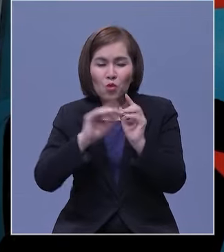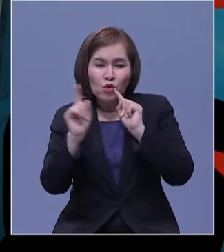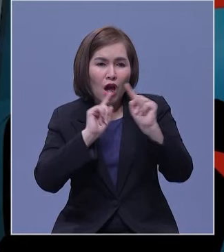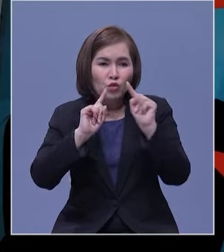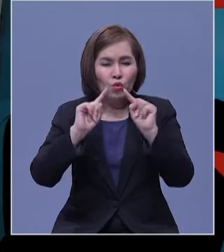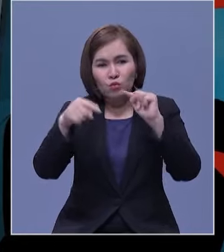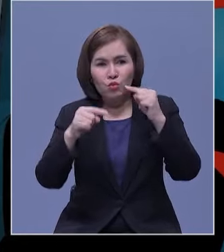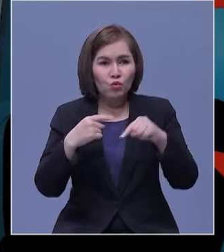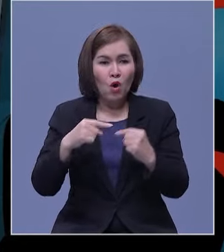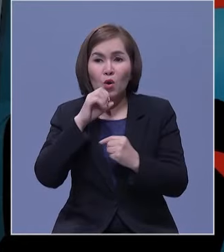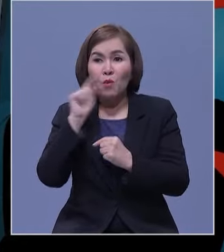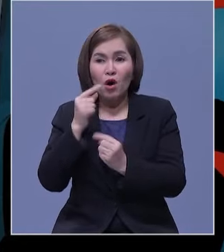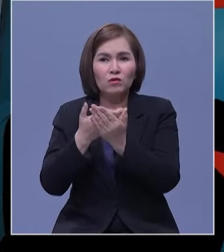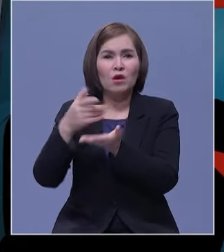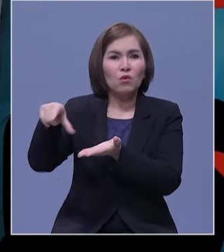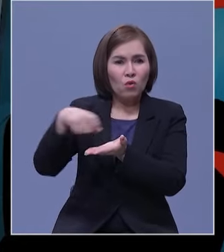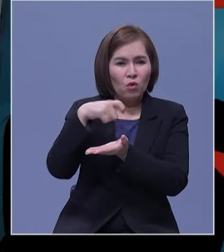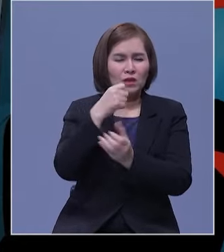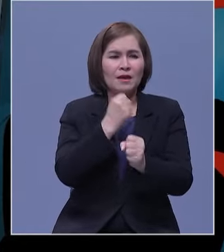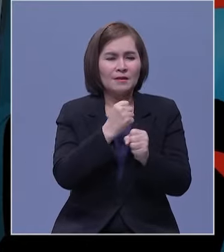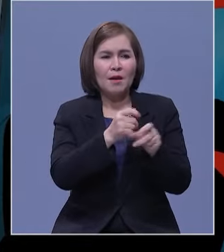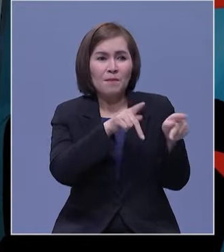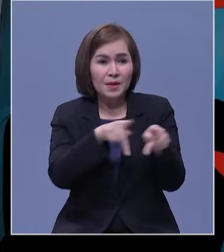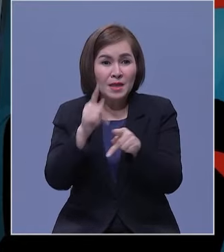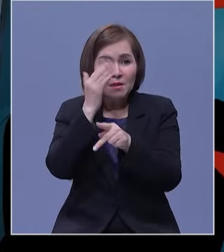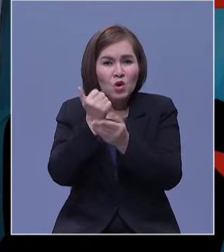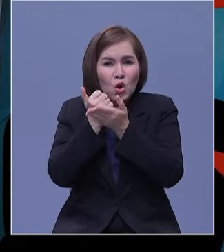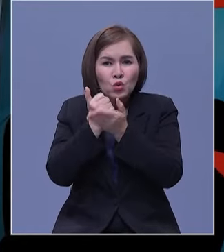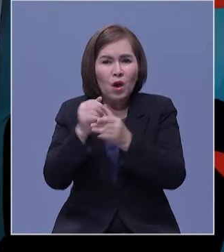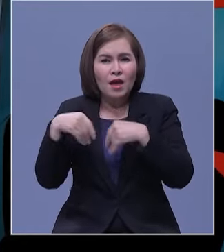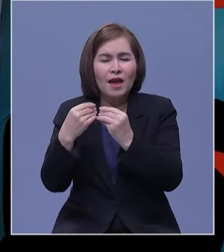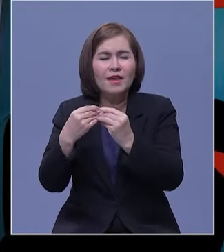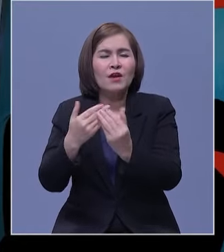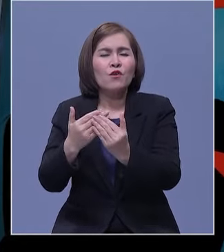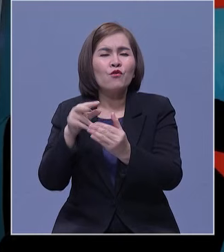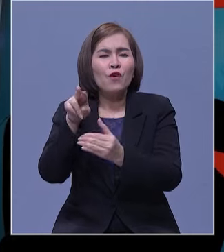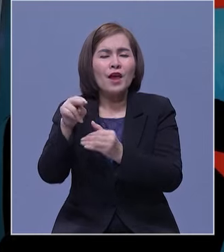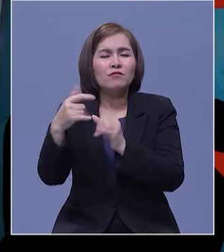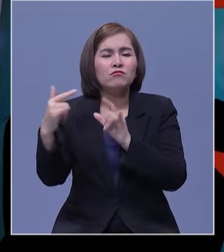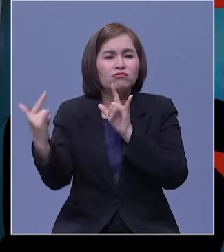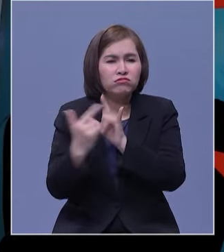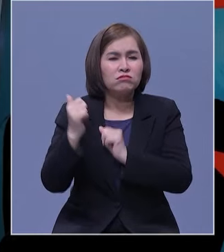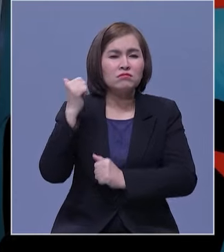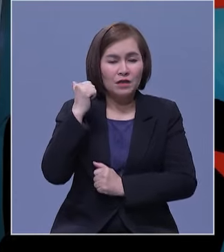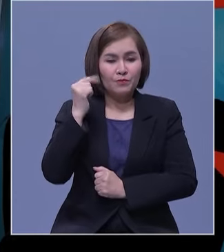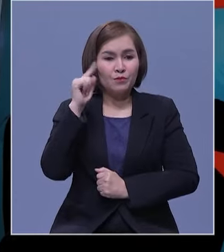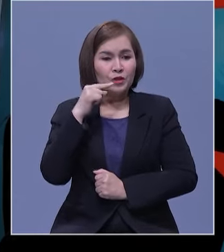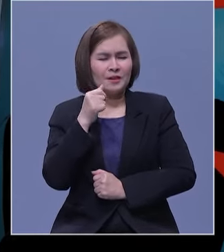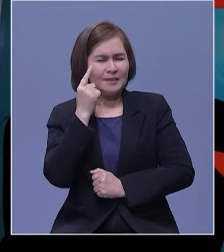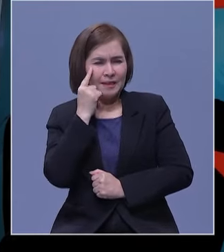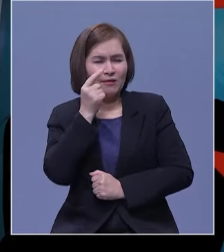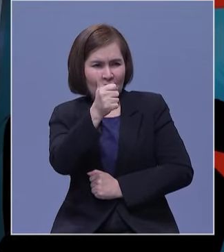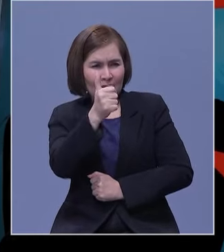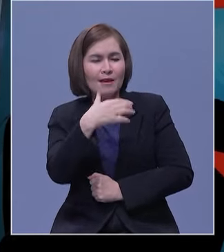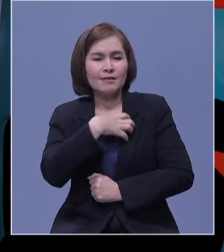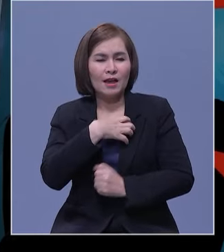บอกว่าจะเอาเงินเนี่ยไปทำพิธีกรรมเธอก็เห็นังนั้นน่ะค่ะก็อยากให้คนรักเนี่ยกลับมาเหมือนเดิมก็ยินดีที่จะจ่ายเพื่อที่จะจัด